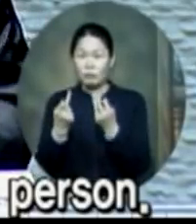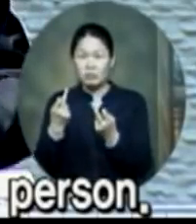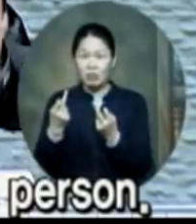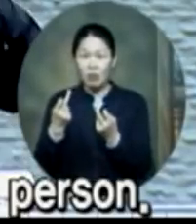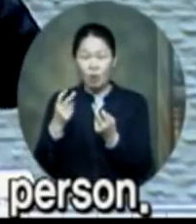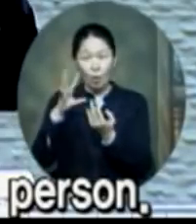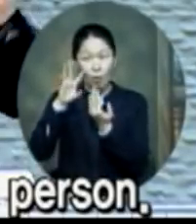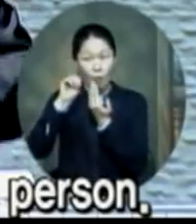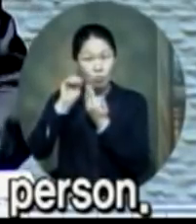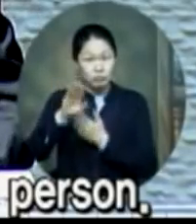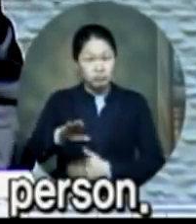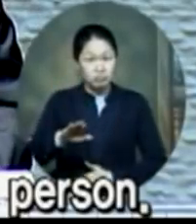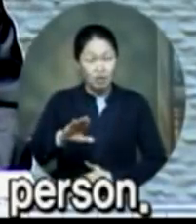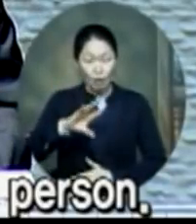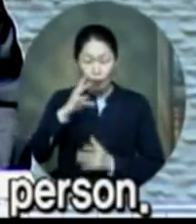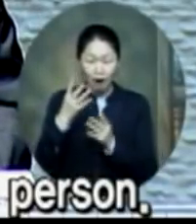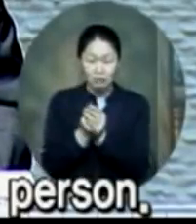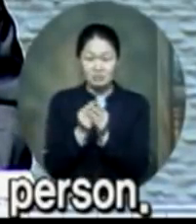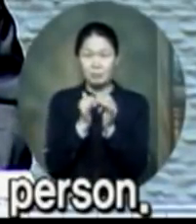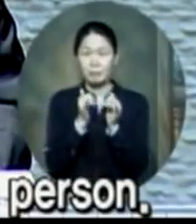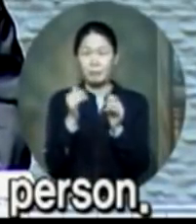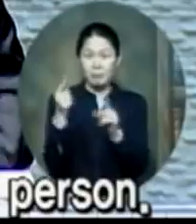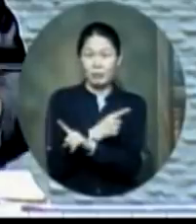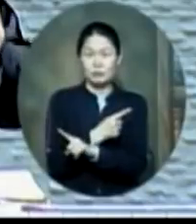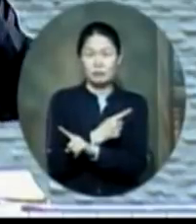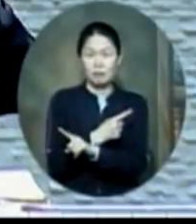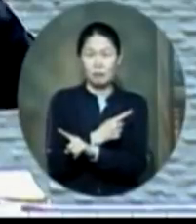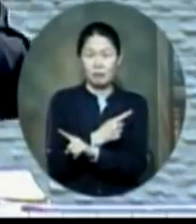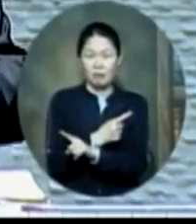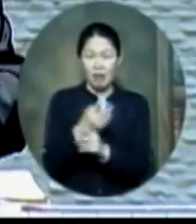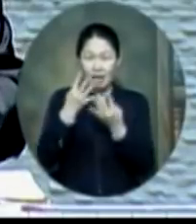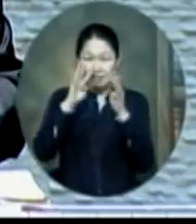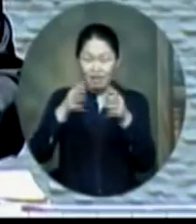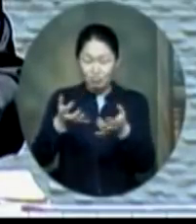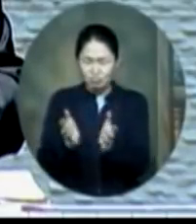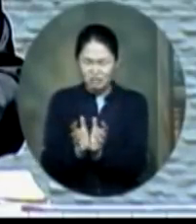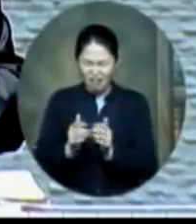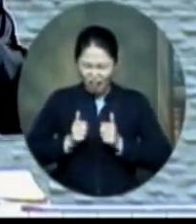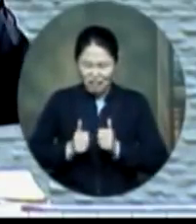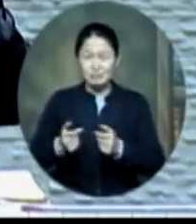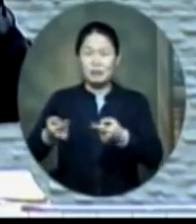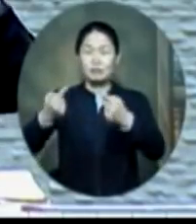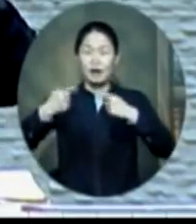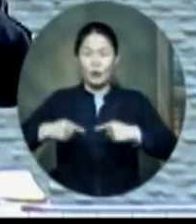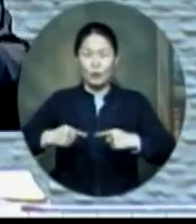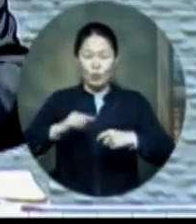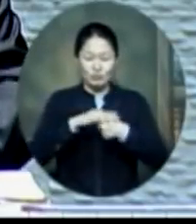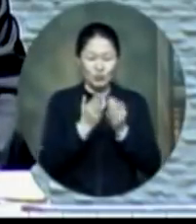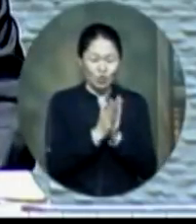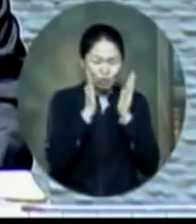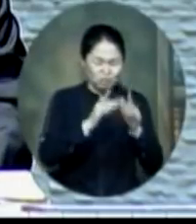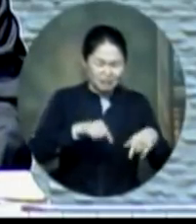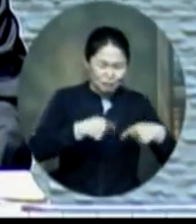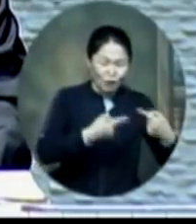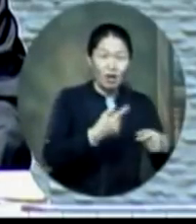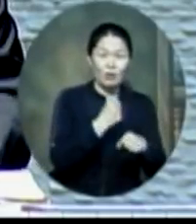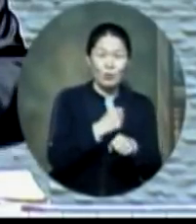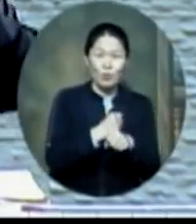얼마 안 가서 사람이 완전히 바뀌었어요. 대학부 예배 열심히 나오고 그리고 성경 공부도